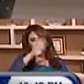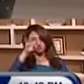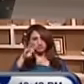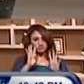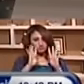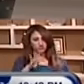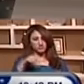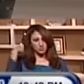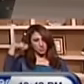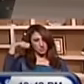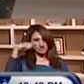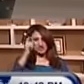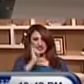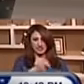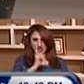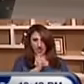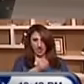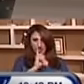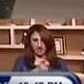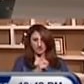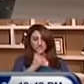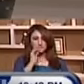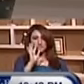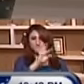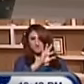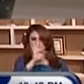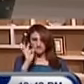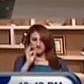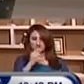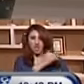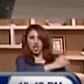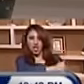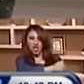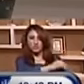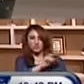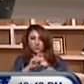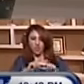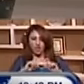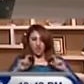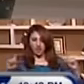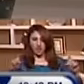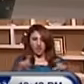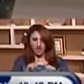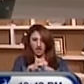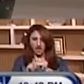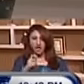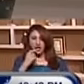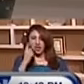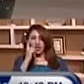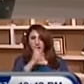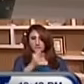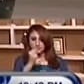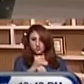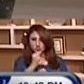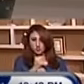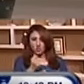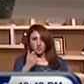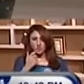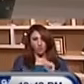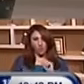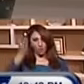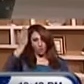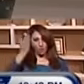وزير التربية والتعليم اللي بادر بتعيينه النهاردة عضوا باللجنة التنفيذية العليا بوزارة التربية